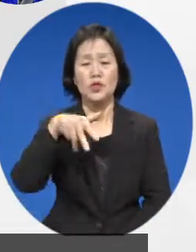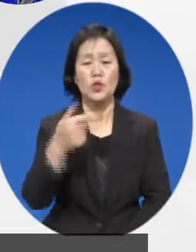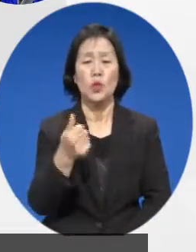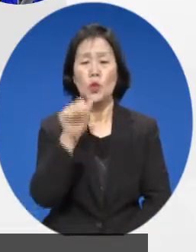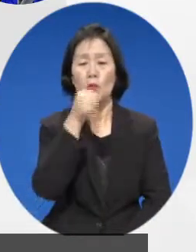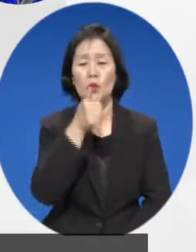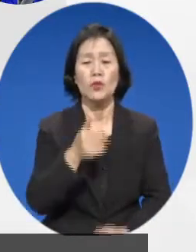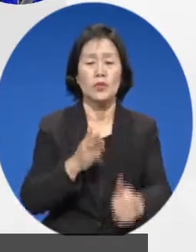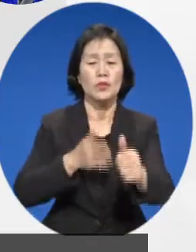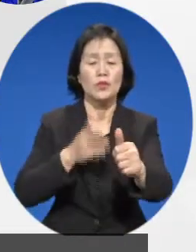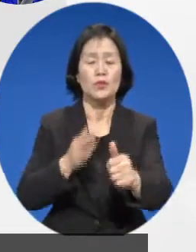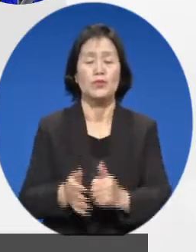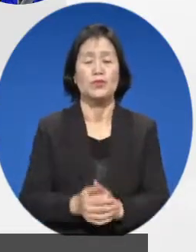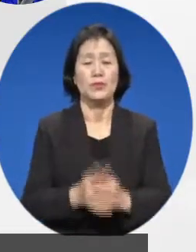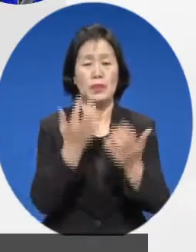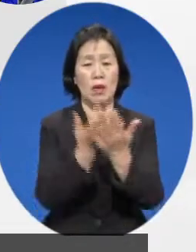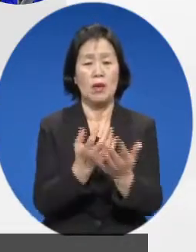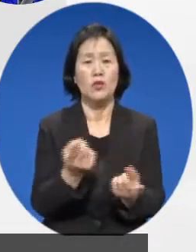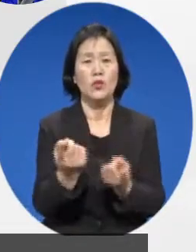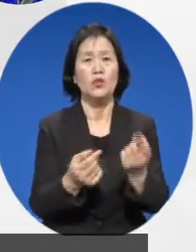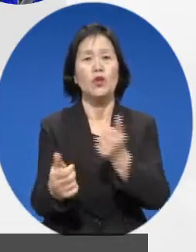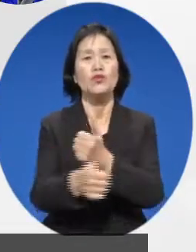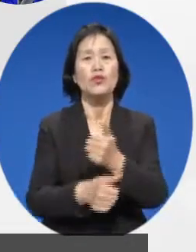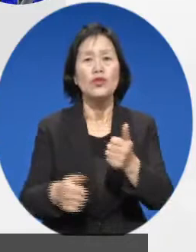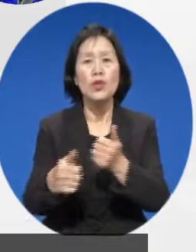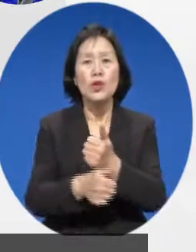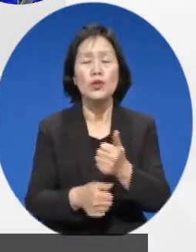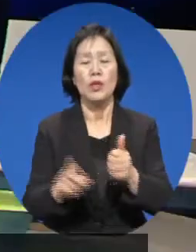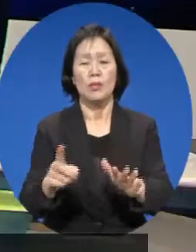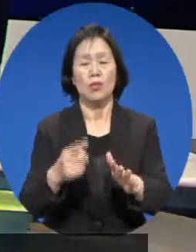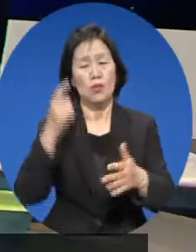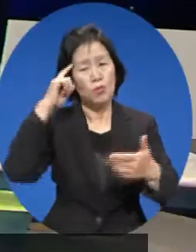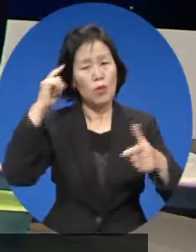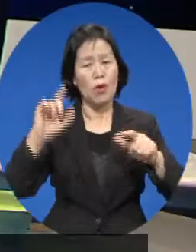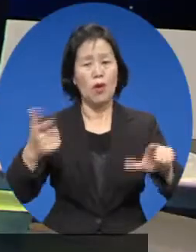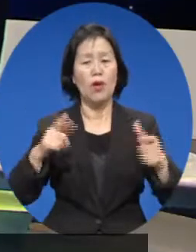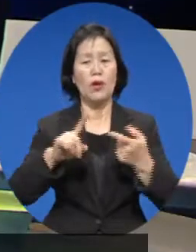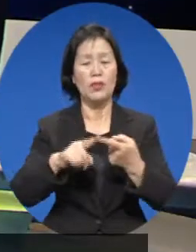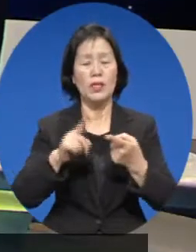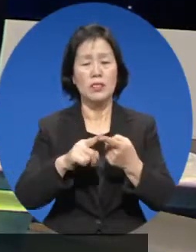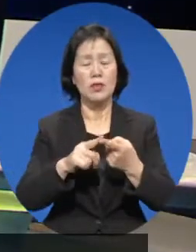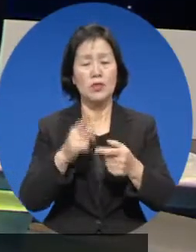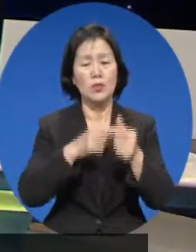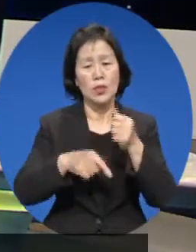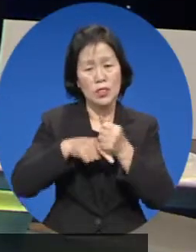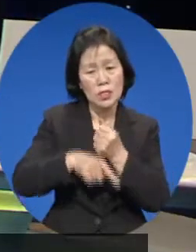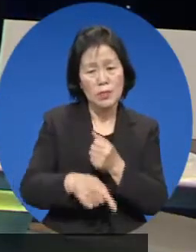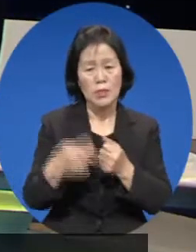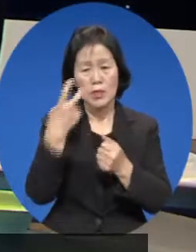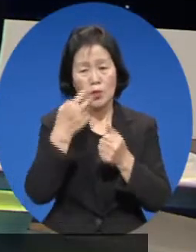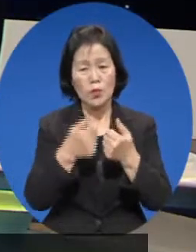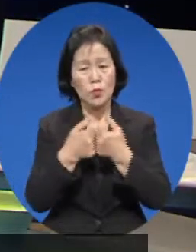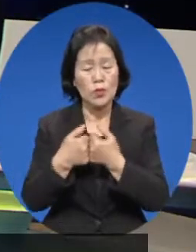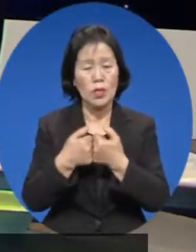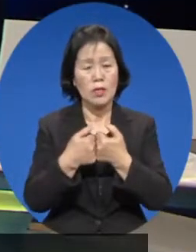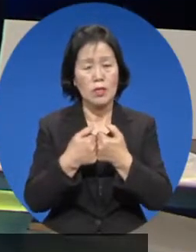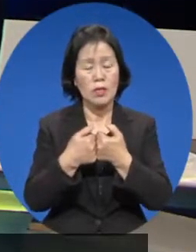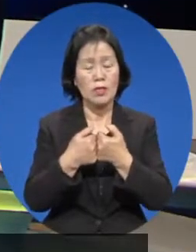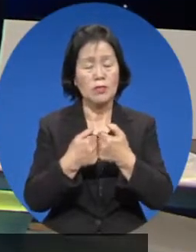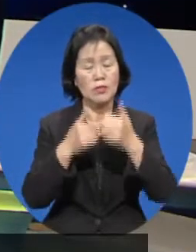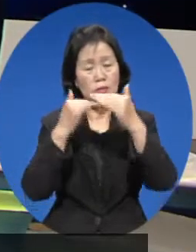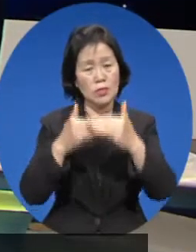변호사님 이 안건을 조조 위원회 같은 경우에는 이견이 있는 사안에 대해서 좀 더 심해서 논의 해라 라고 마련이 되어 있는 절